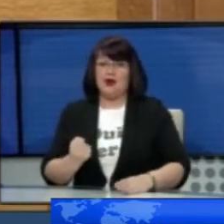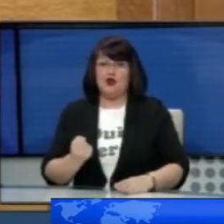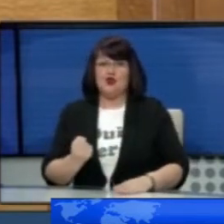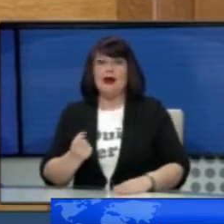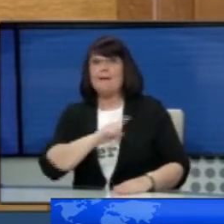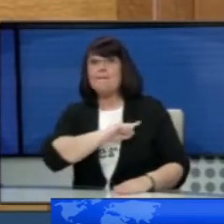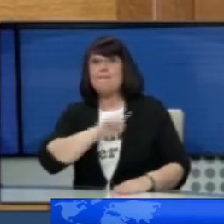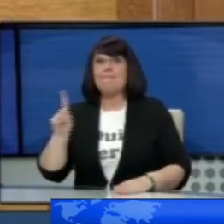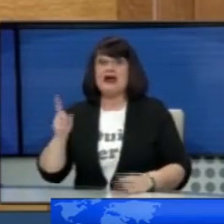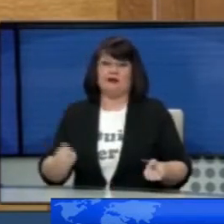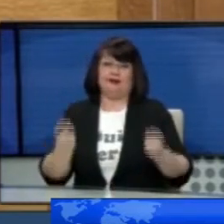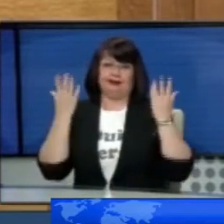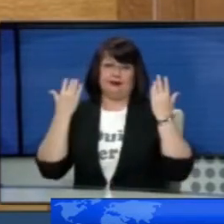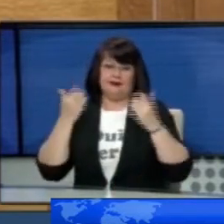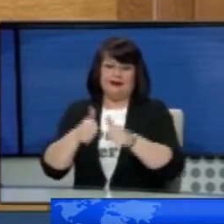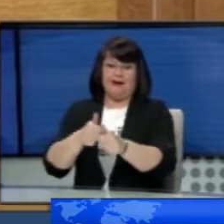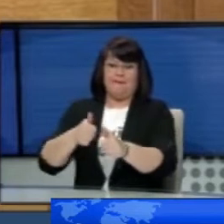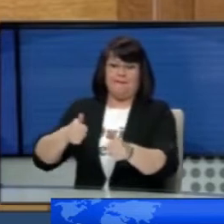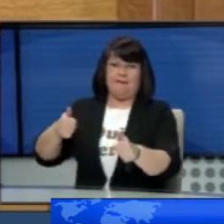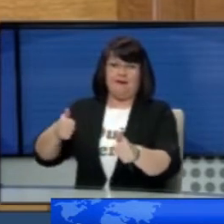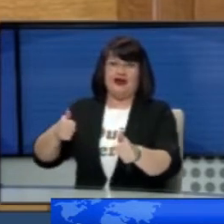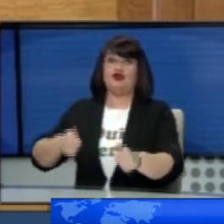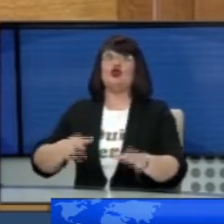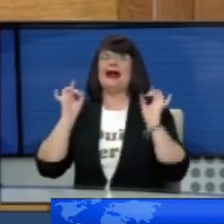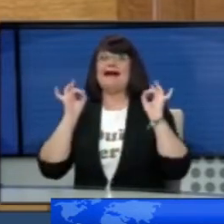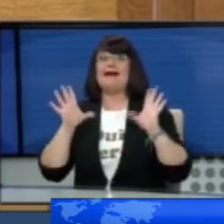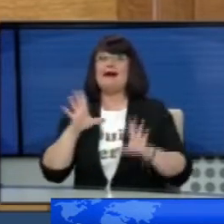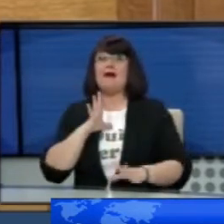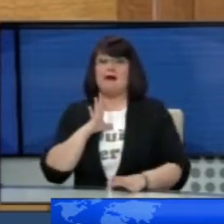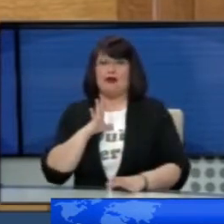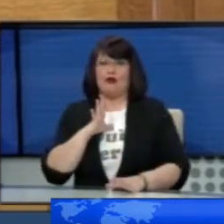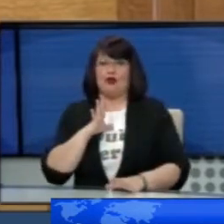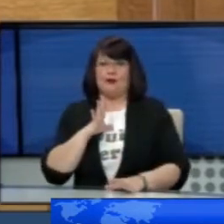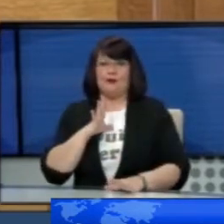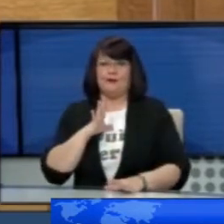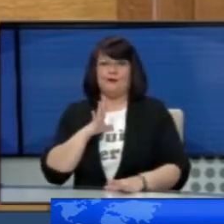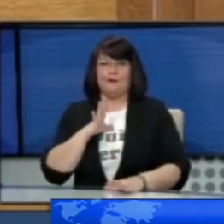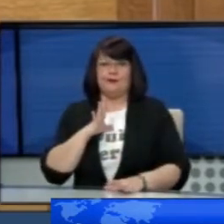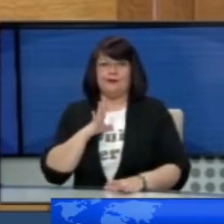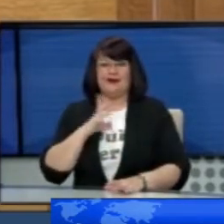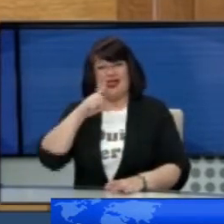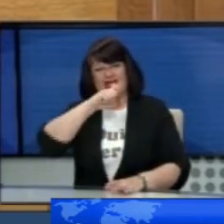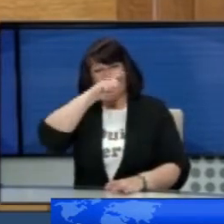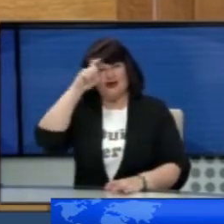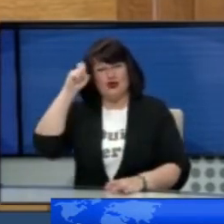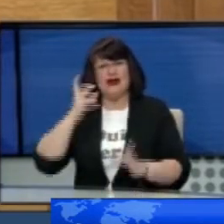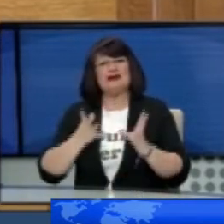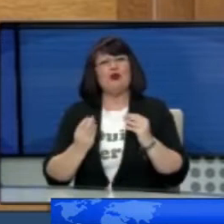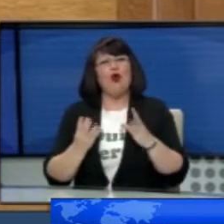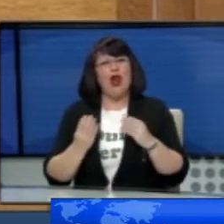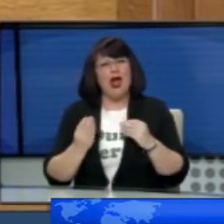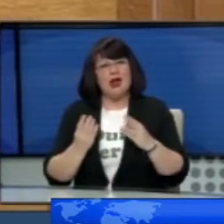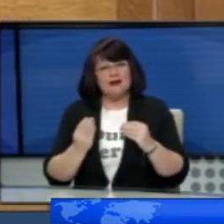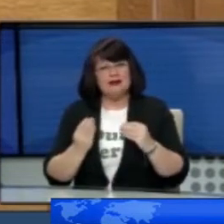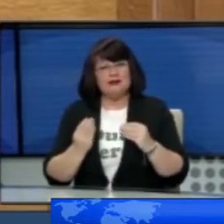μην αφήσουμε πίσω κανένα μέλος της. Και στο πεδίο αυτό, παρά τις αλλεπάλληλες δυσκολίες, έχει